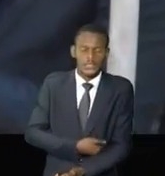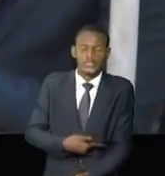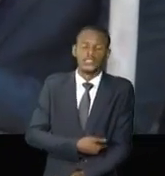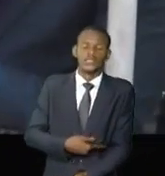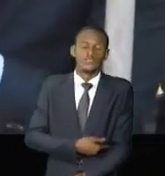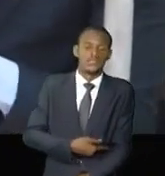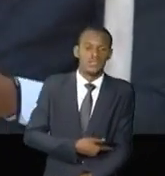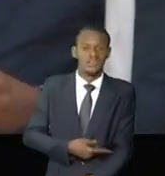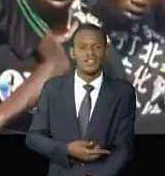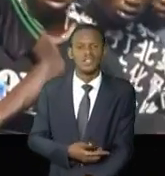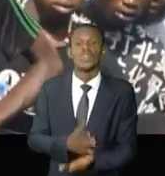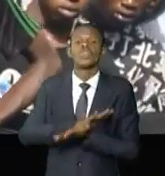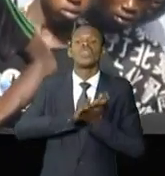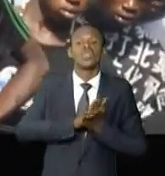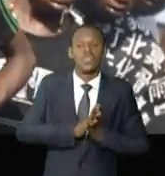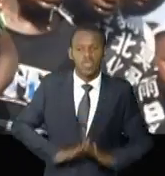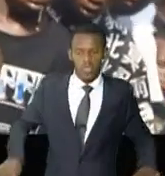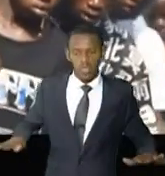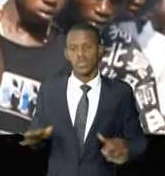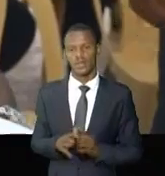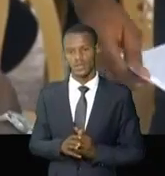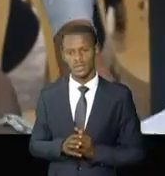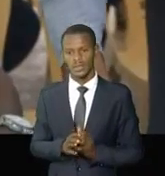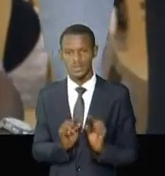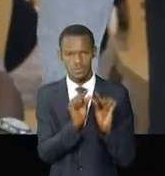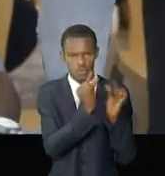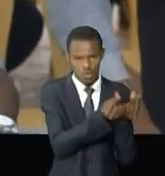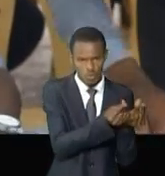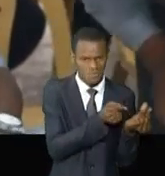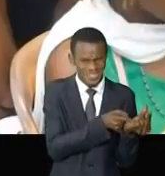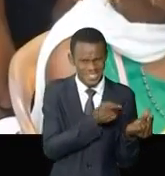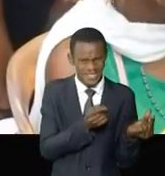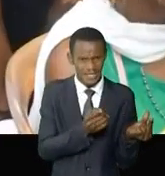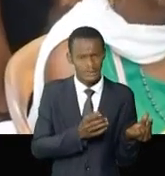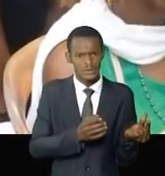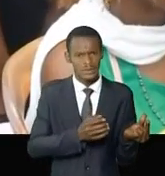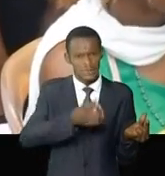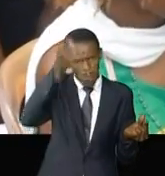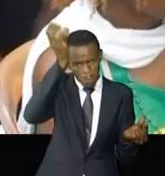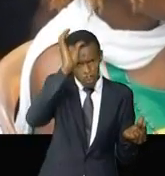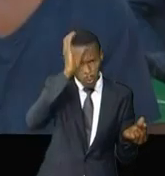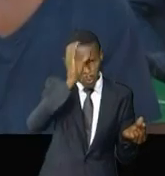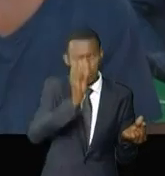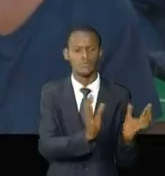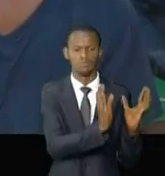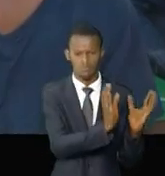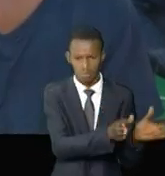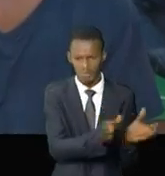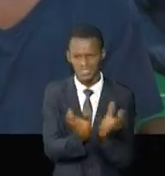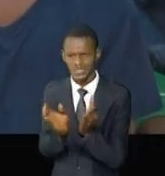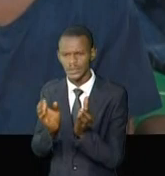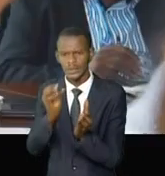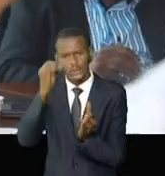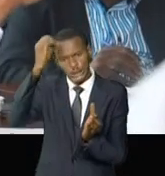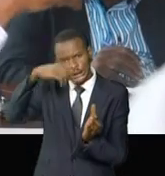et universitaires ne seront pas logés à la même enseigne. La désintoxication viendra et la formation comme le prévoit le